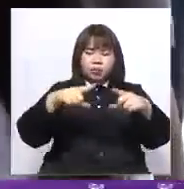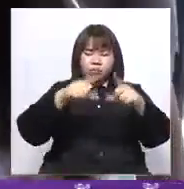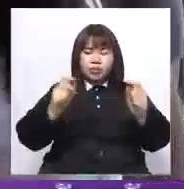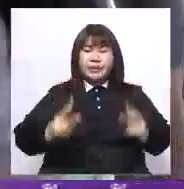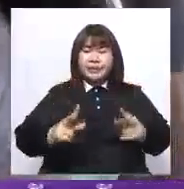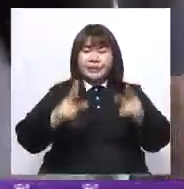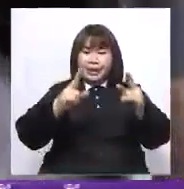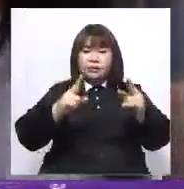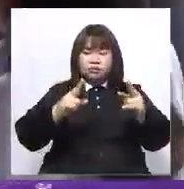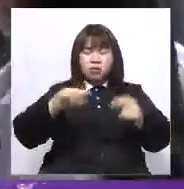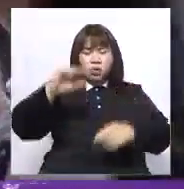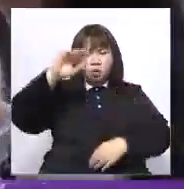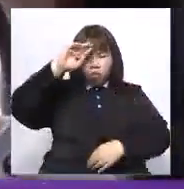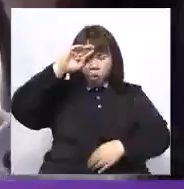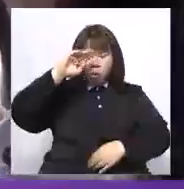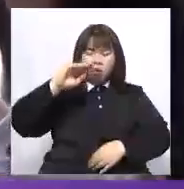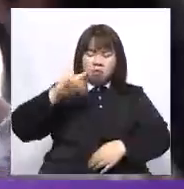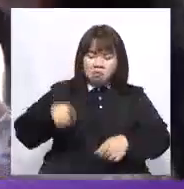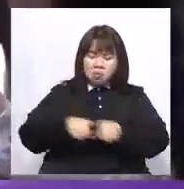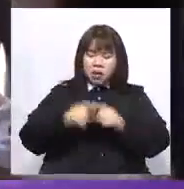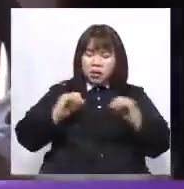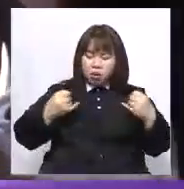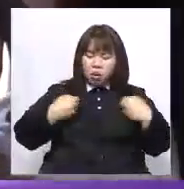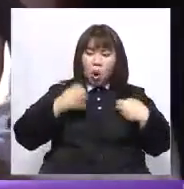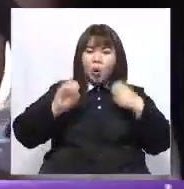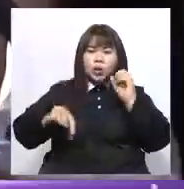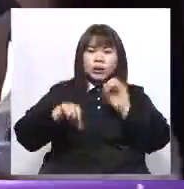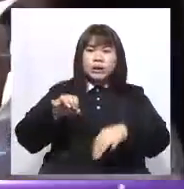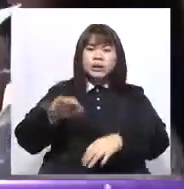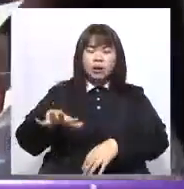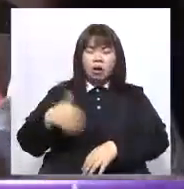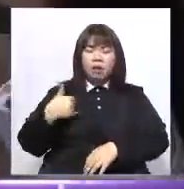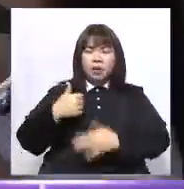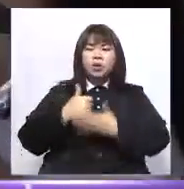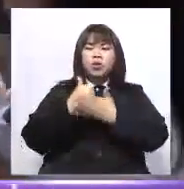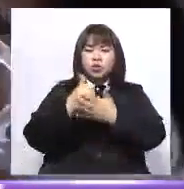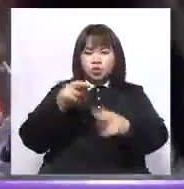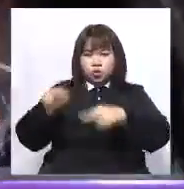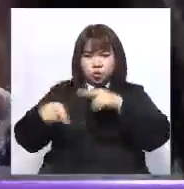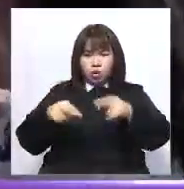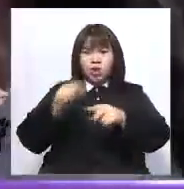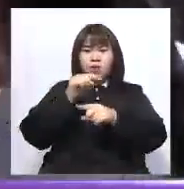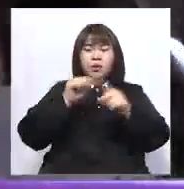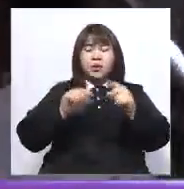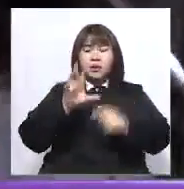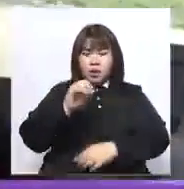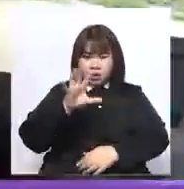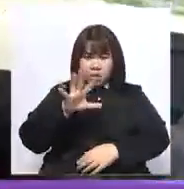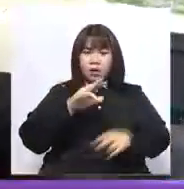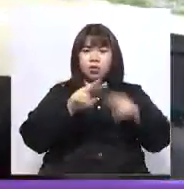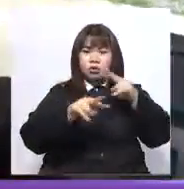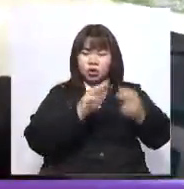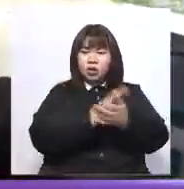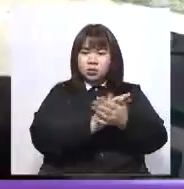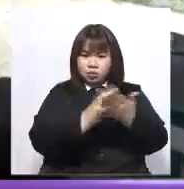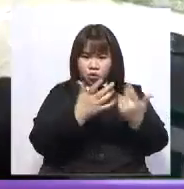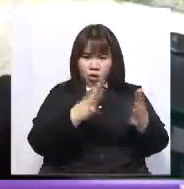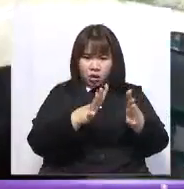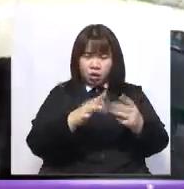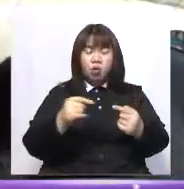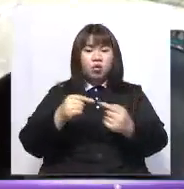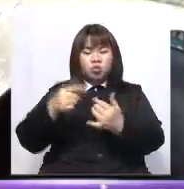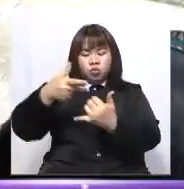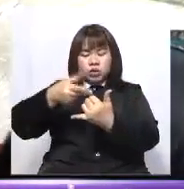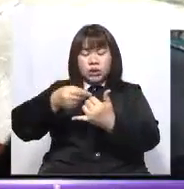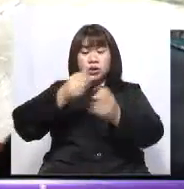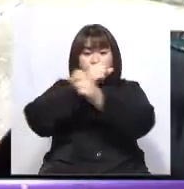และแมวที่ได้โอกาสไร้เจ้าของในพื้นที่ซึ่งได้ดำเนินการไปแล้ว 55% ของเป้าหมายที่ตั้งไว้ในส่วนของการฉีดวัคซีน